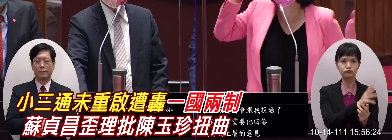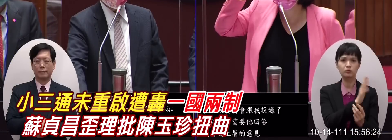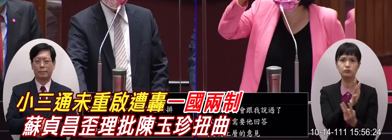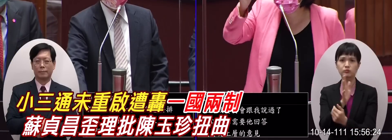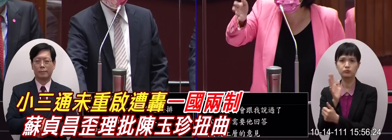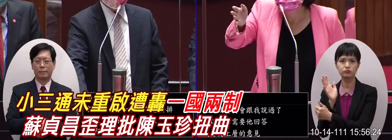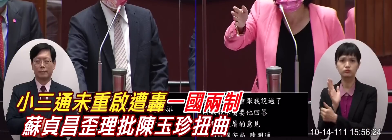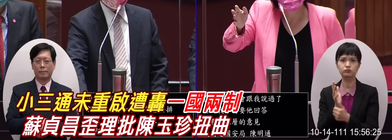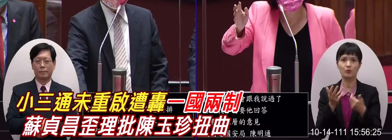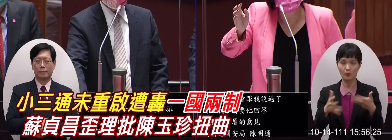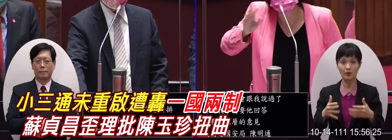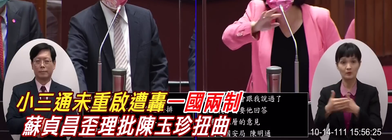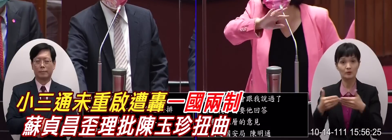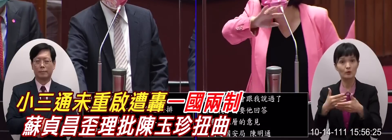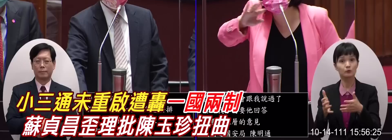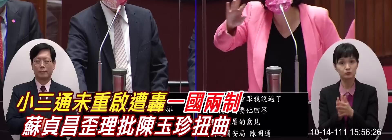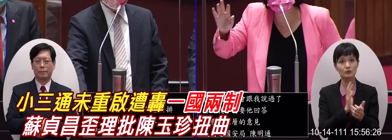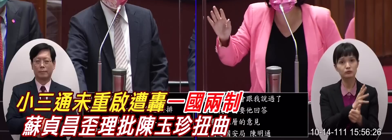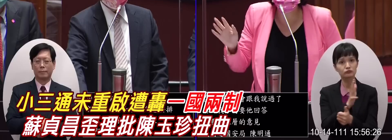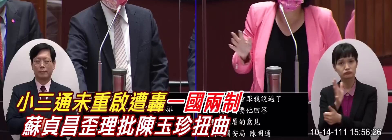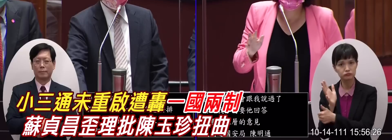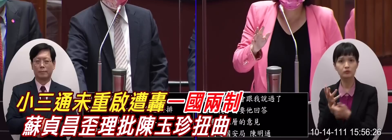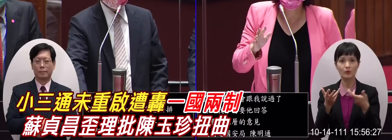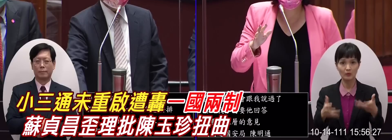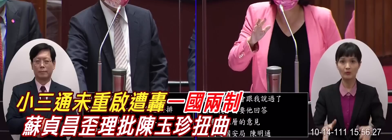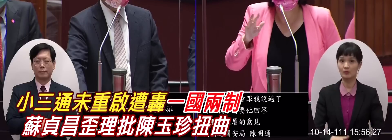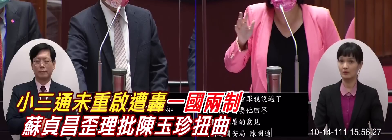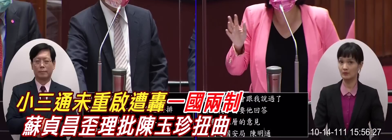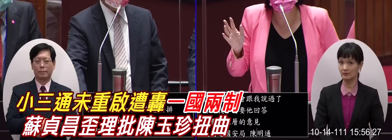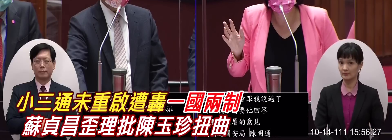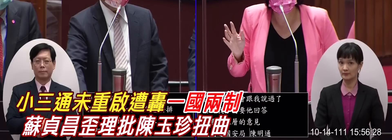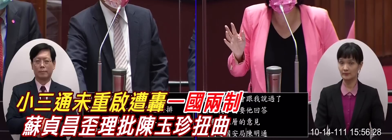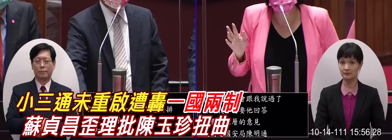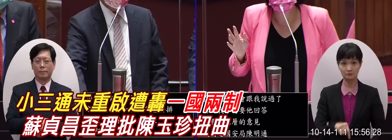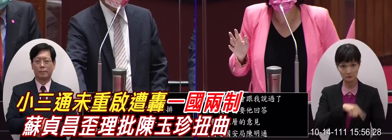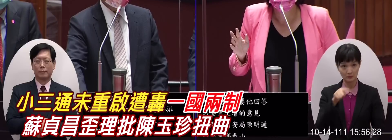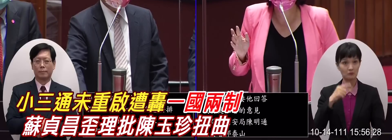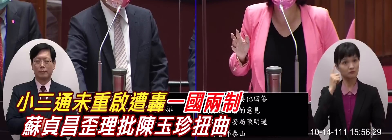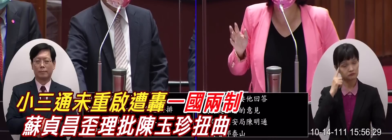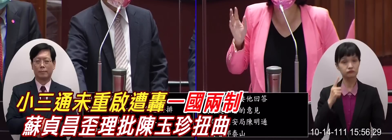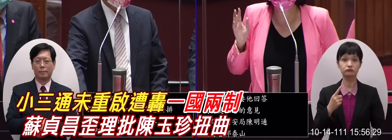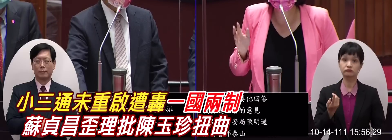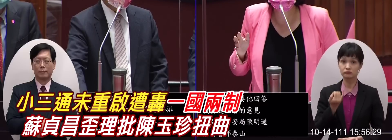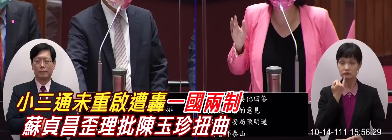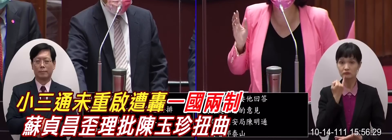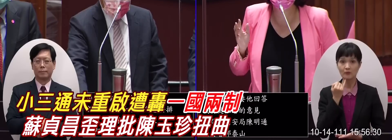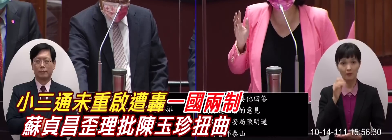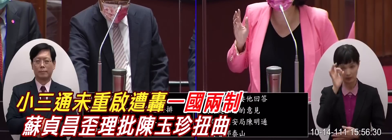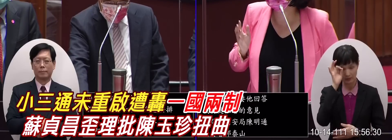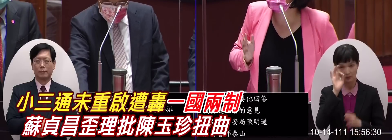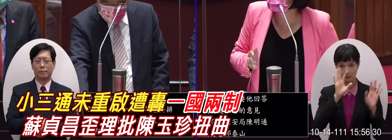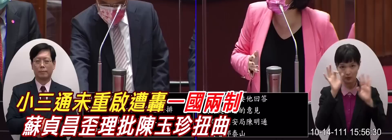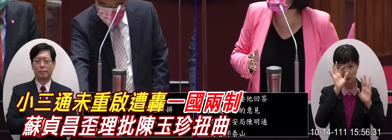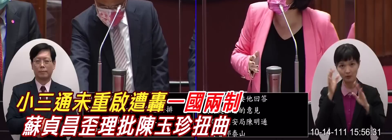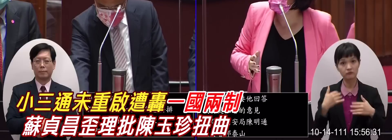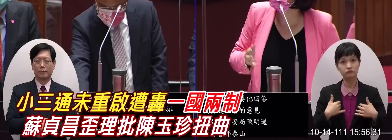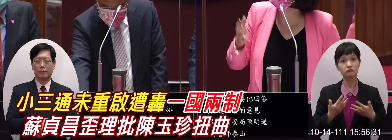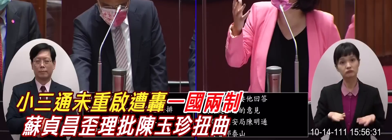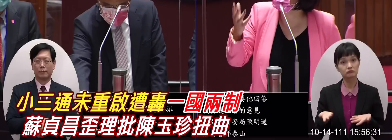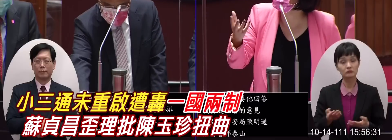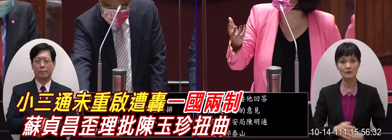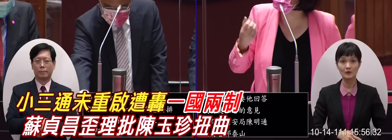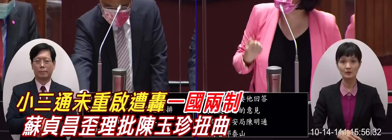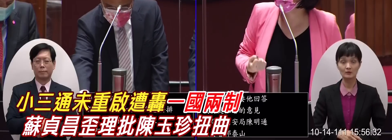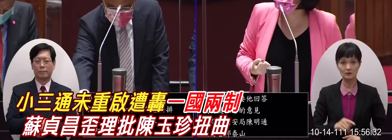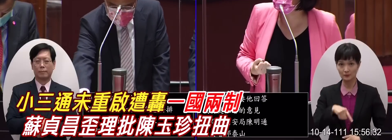部，交通部也是，这些部会全部都乐观其成。那我们现在要问的是院长的意见，因为他